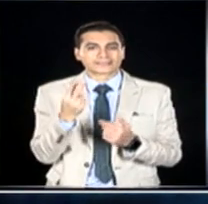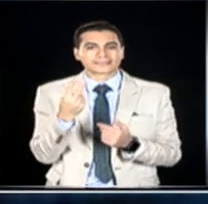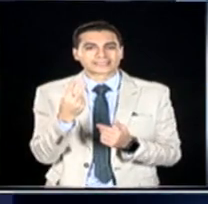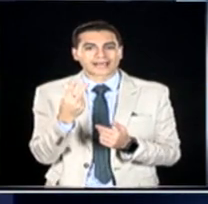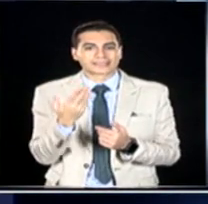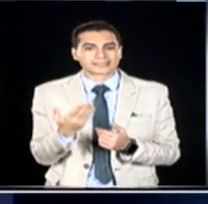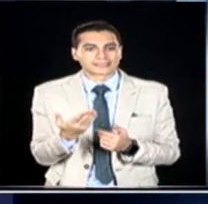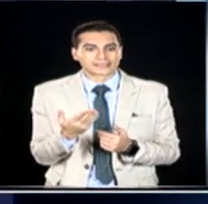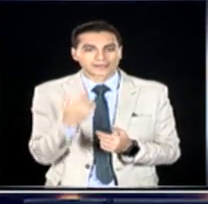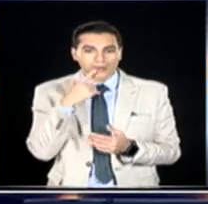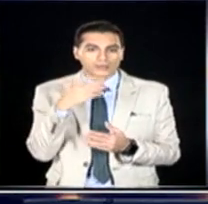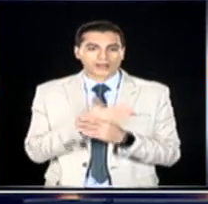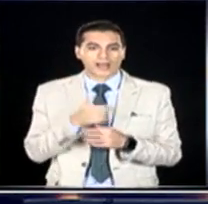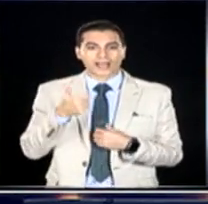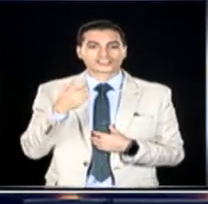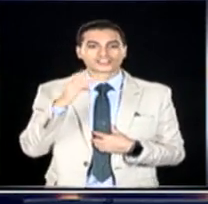أنجلينا جولي.